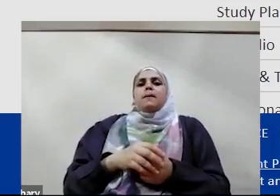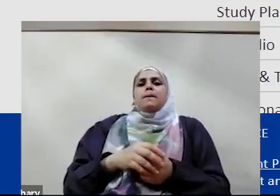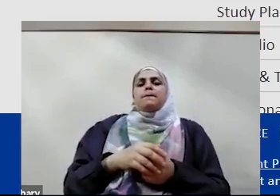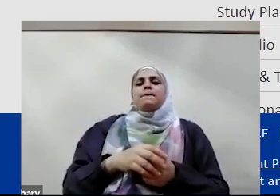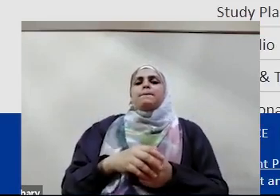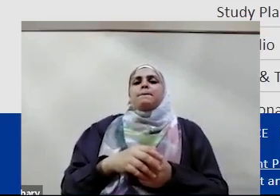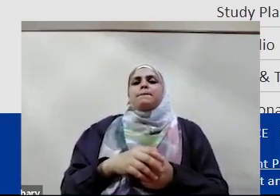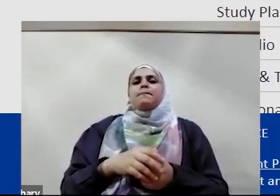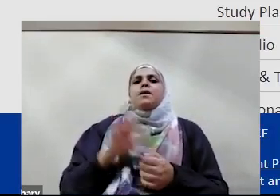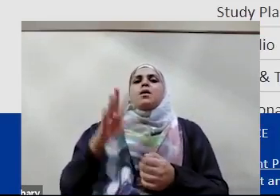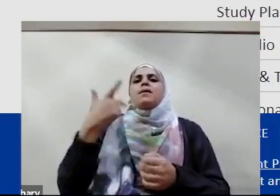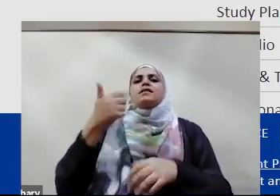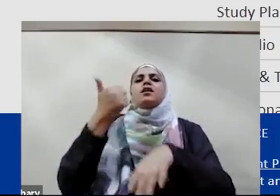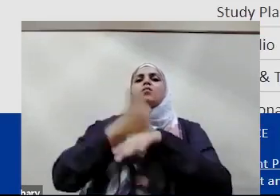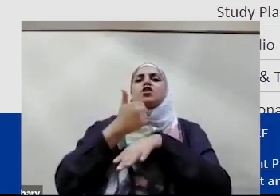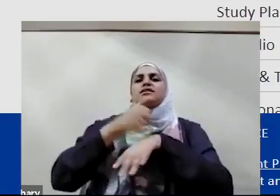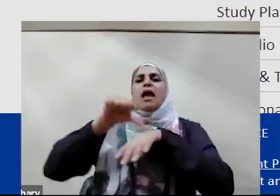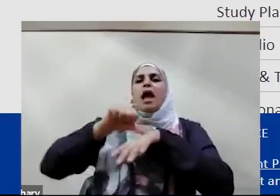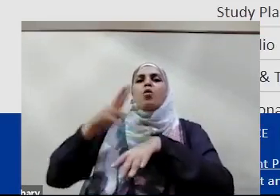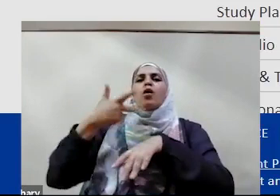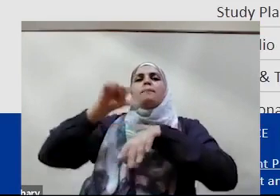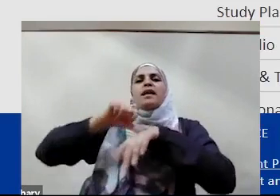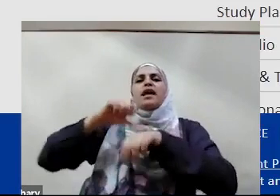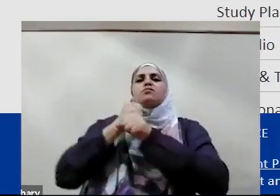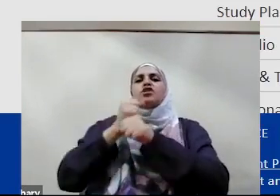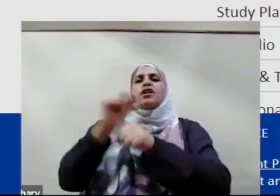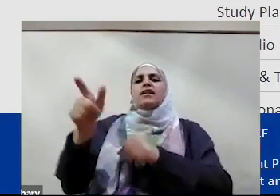بكتب المؤسسة اللي هو فيها،